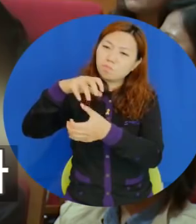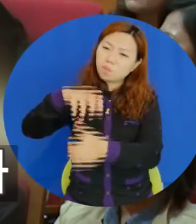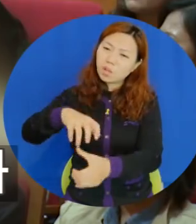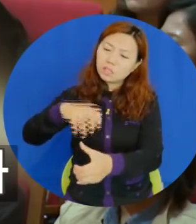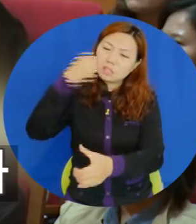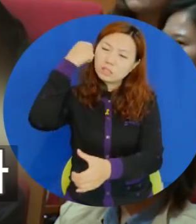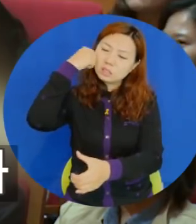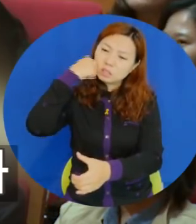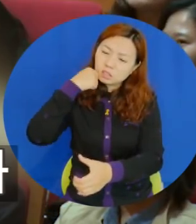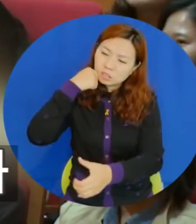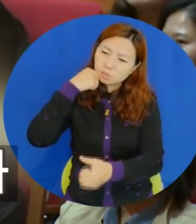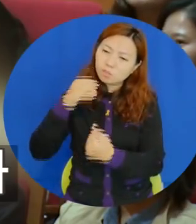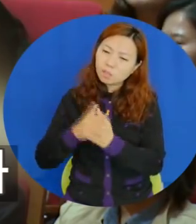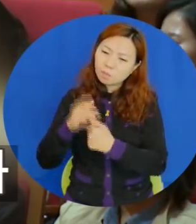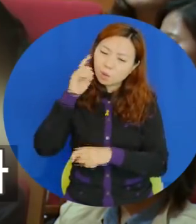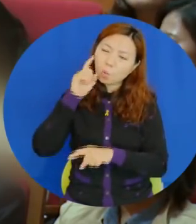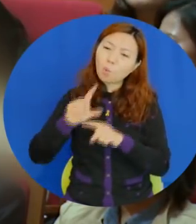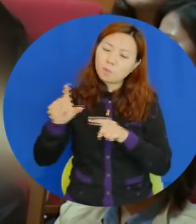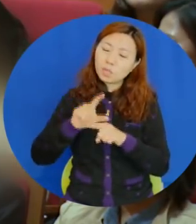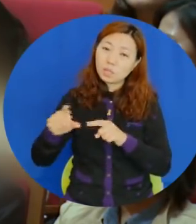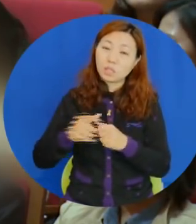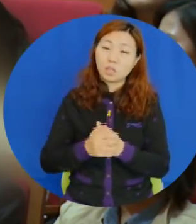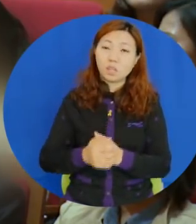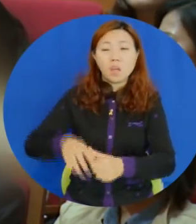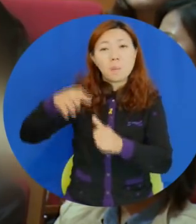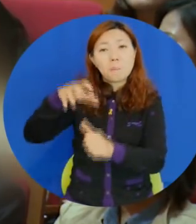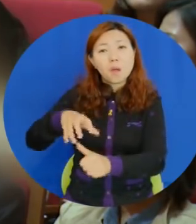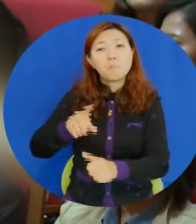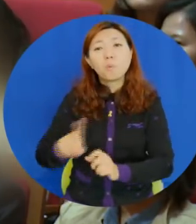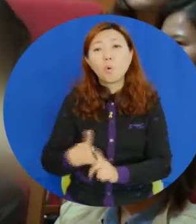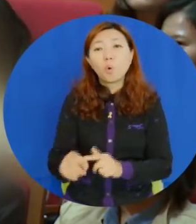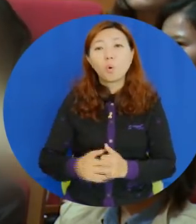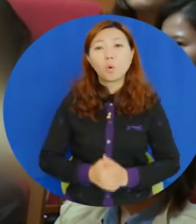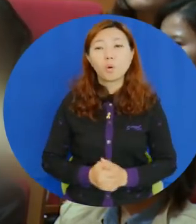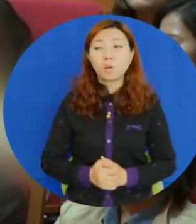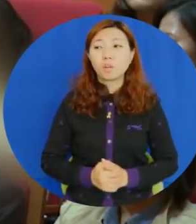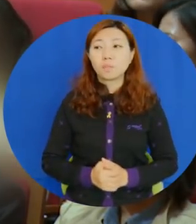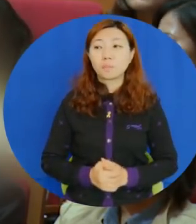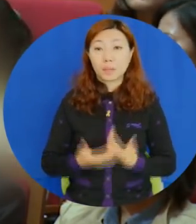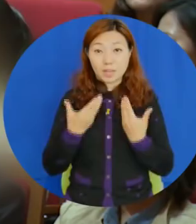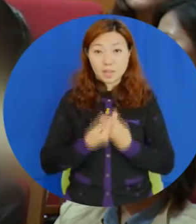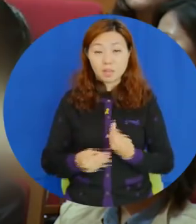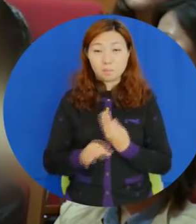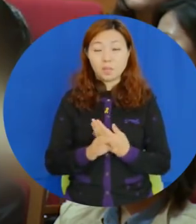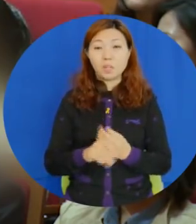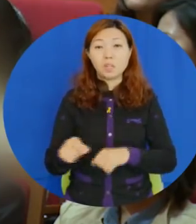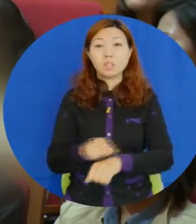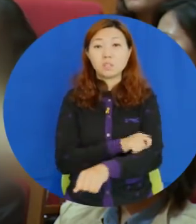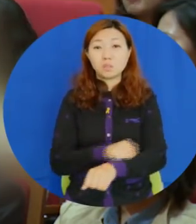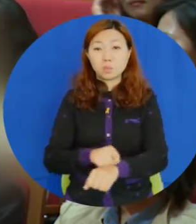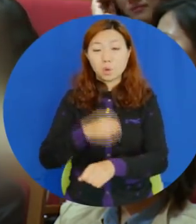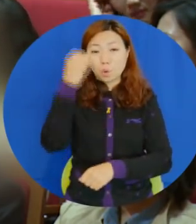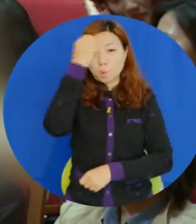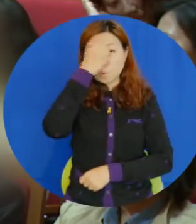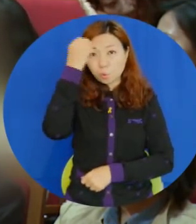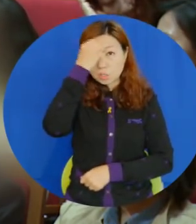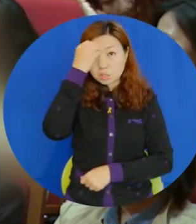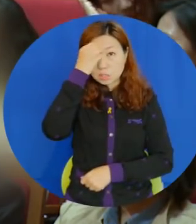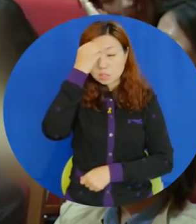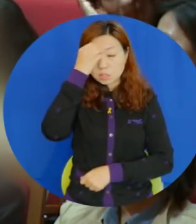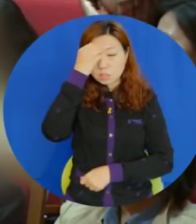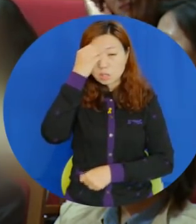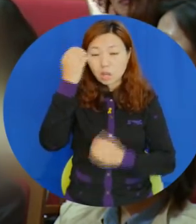제한하는 결과를 가지고 올까 봐 그게 약간 어떻게 고민스럽거든요. 제안하는데? 그러니까 예를 들어, 제가